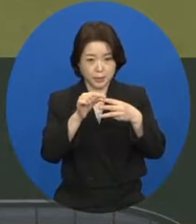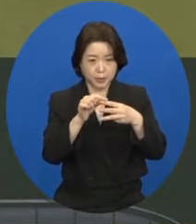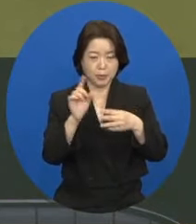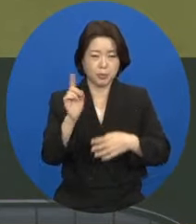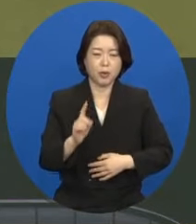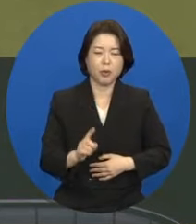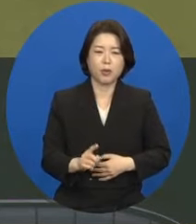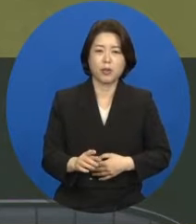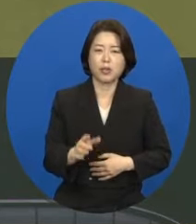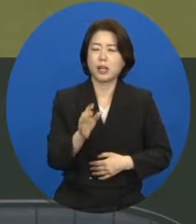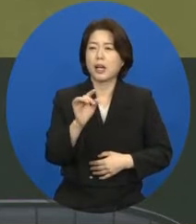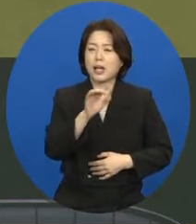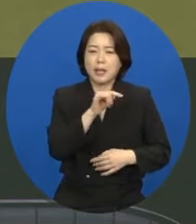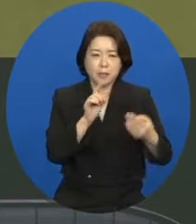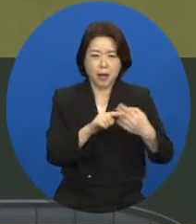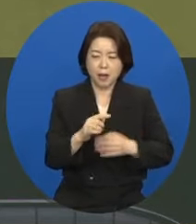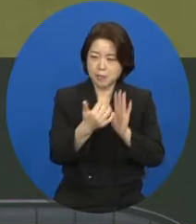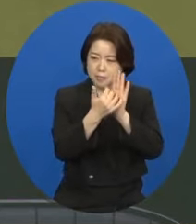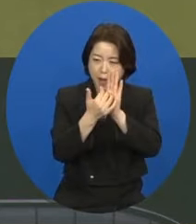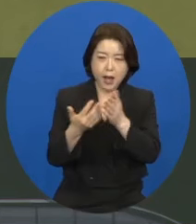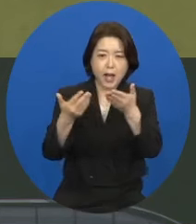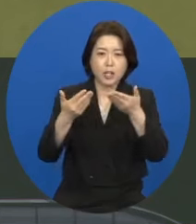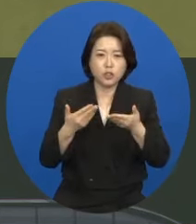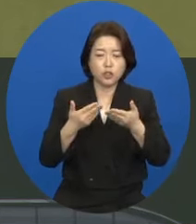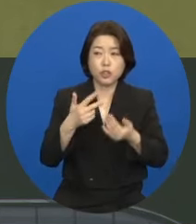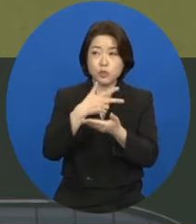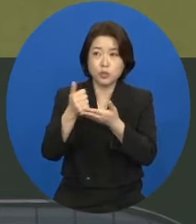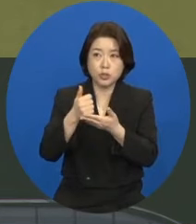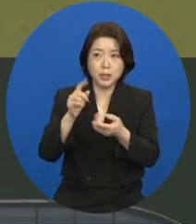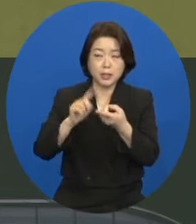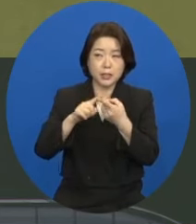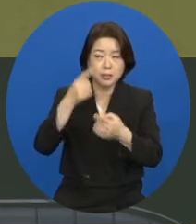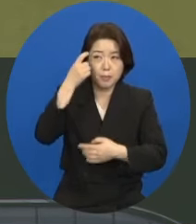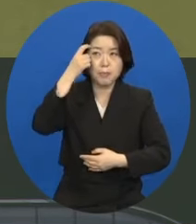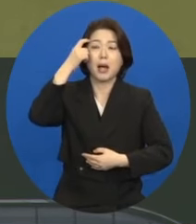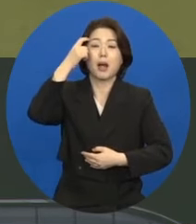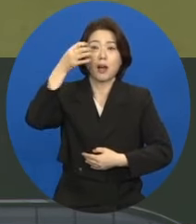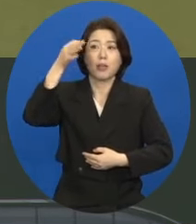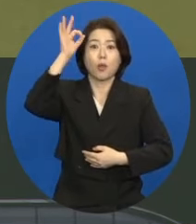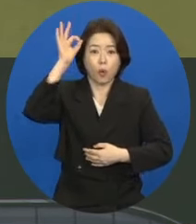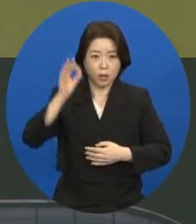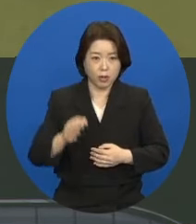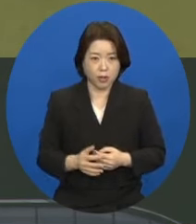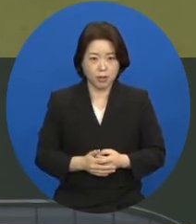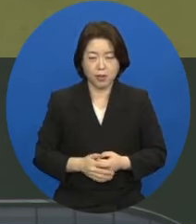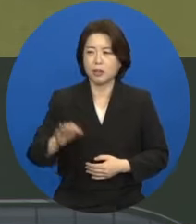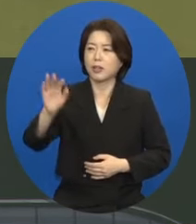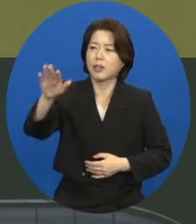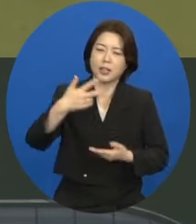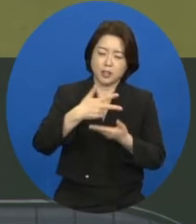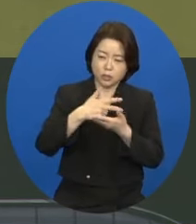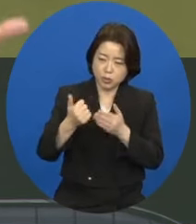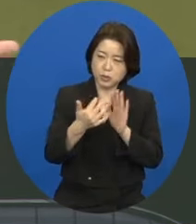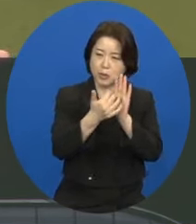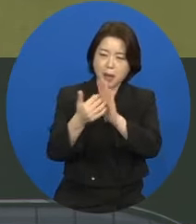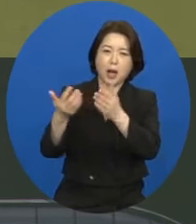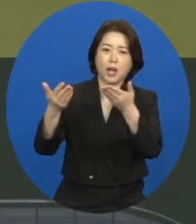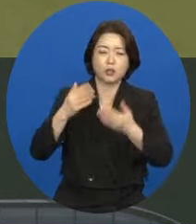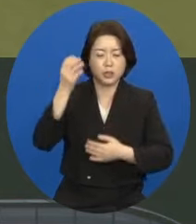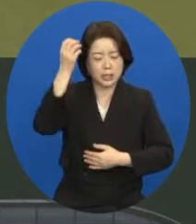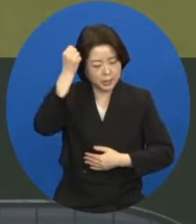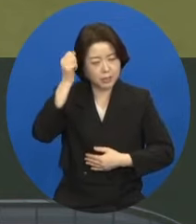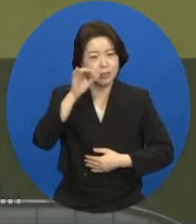아비가일은 막아주시는 주님을 상기시킵니다. 자, 다윗으로 하여금 무엇을 상기시키냐면 주님께서 막아주신 것임을 기억해요.